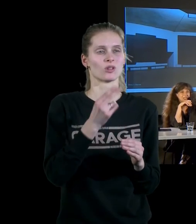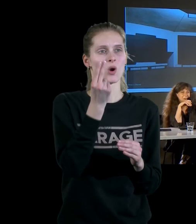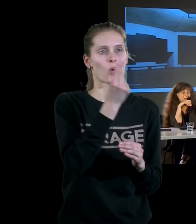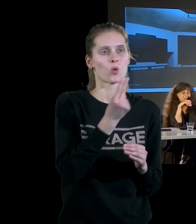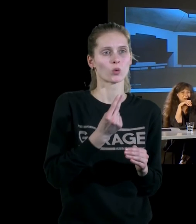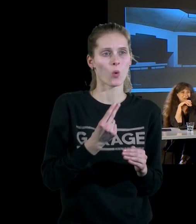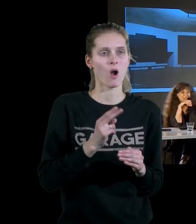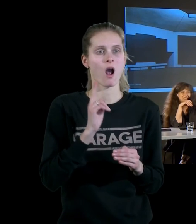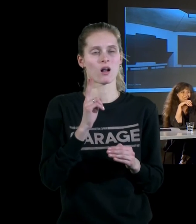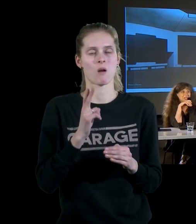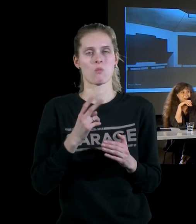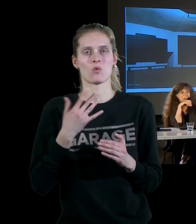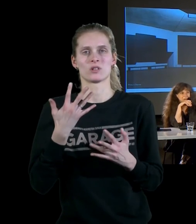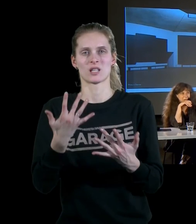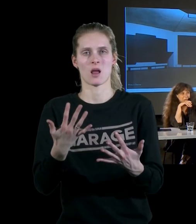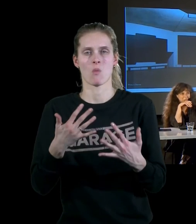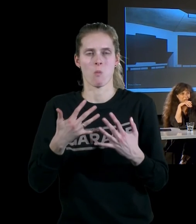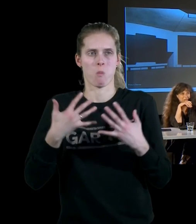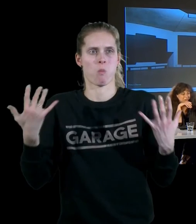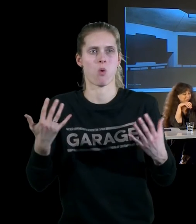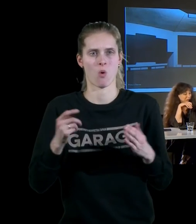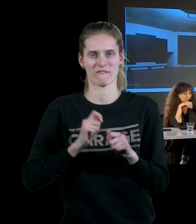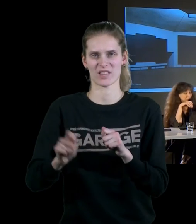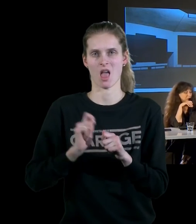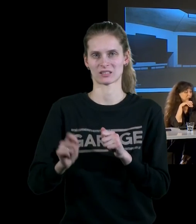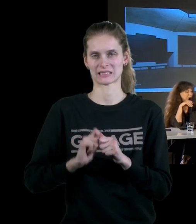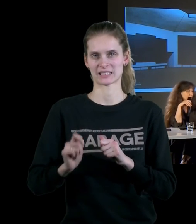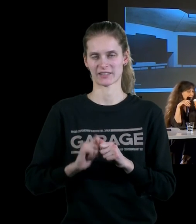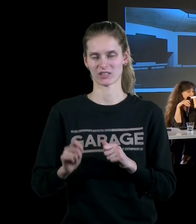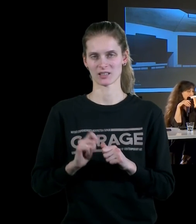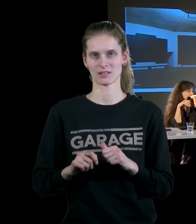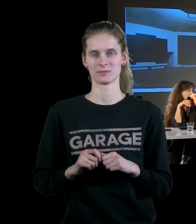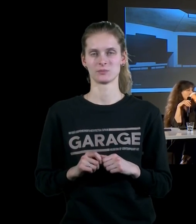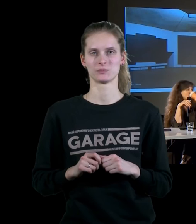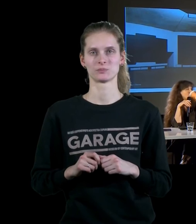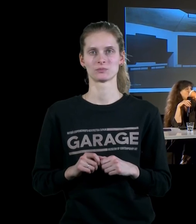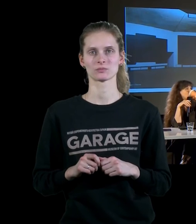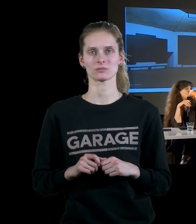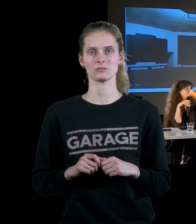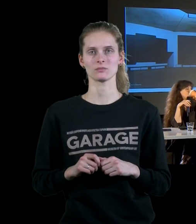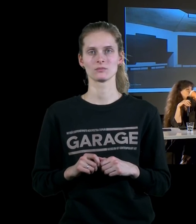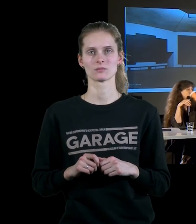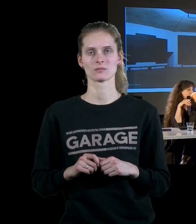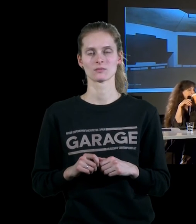затратные, масштабные и некоммерческие формы современного искусства.